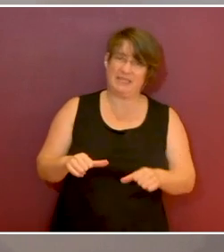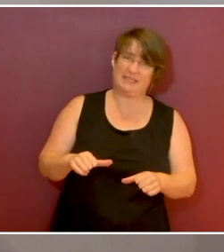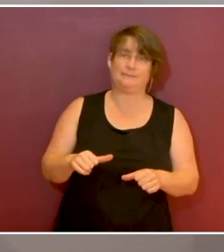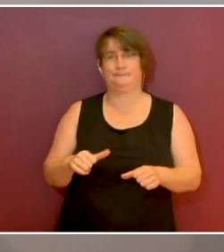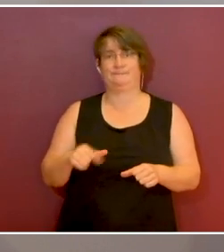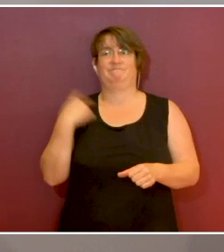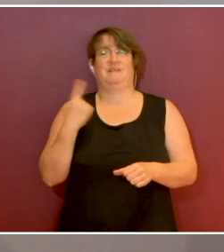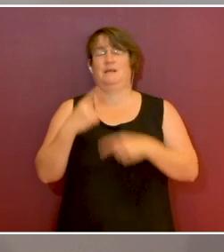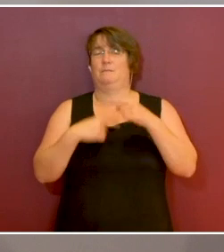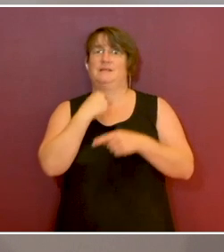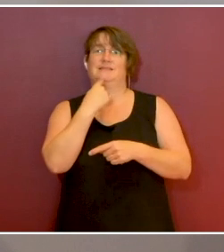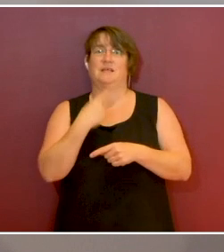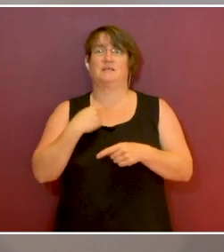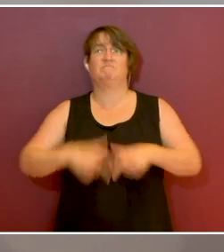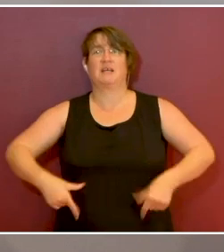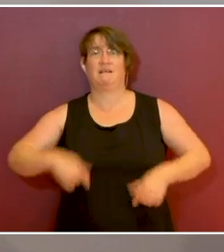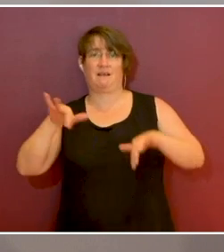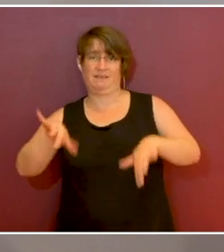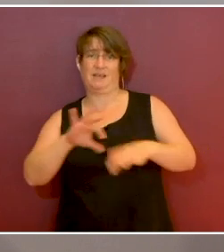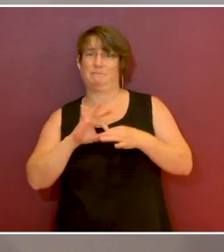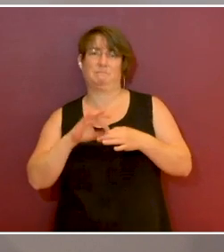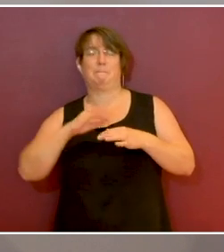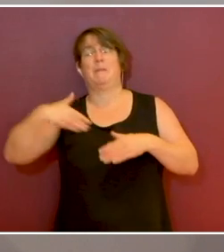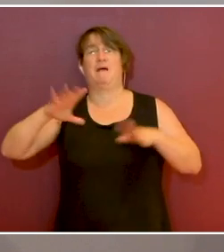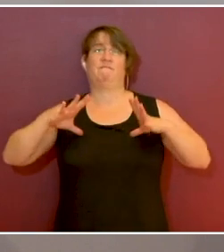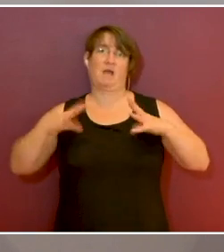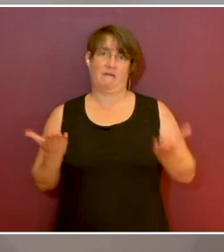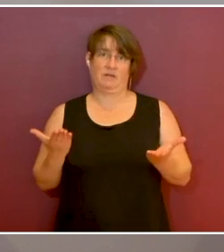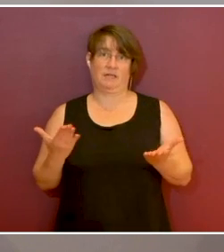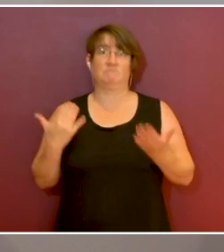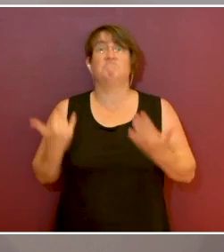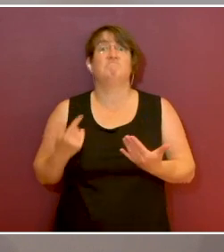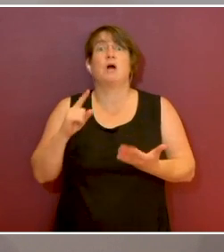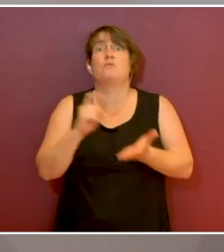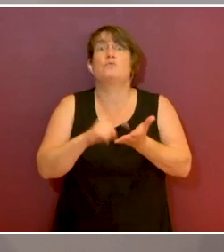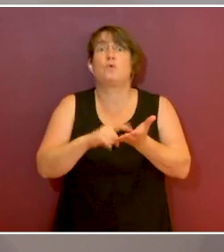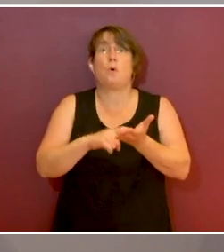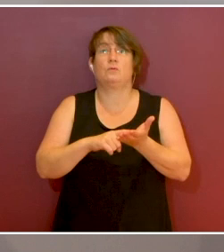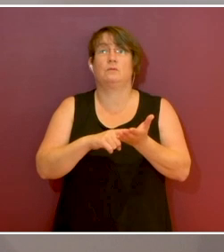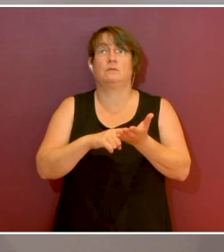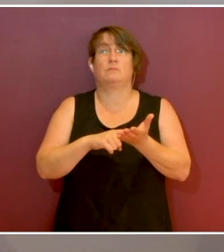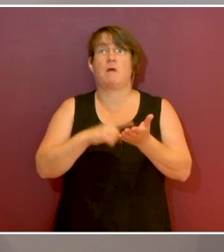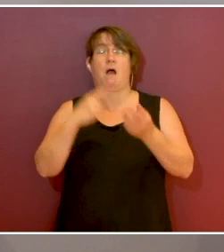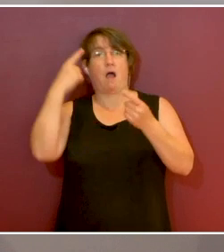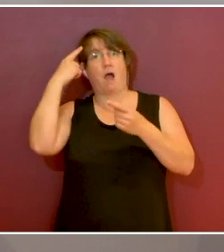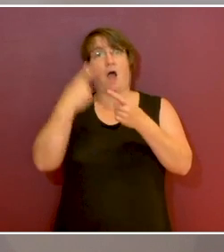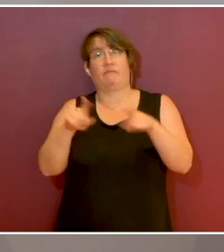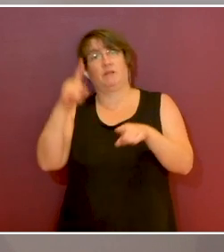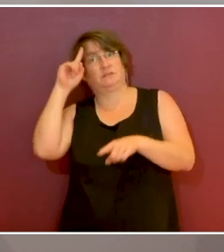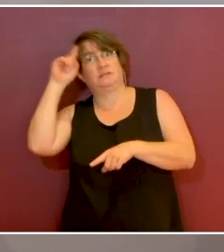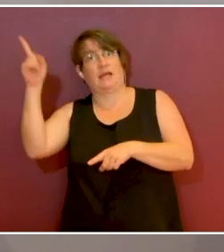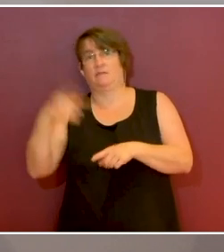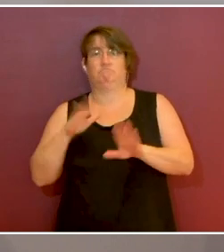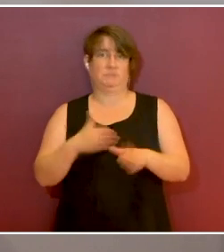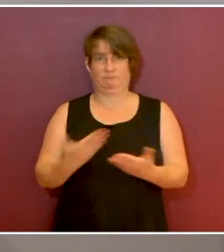Freiwilligkeit. Da gibt es auch keinen Grund, derzeit davon abzuweichen. Man muss die Situation